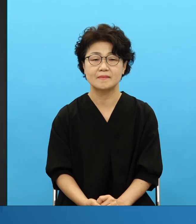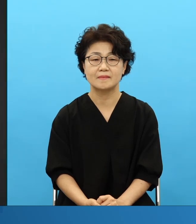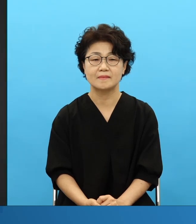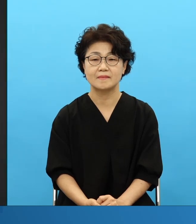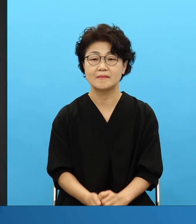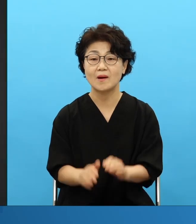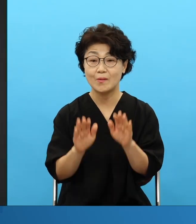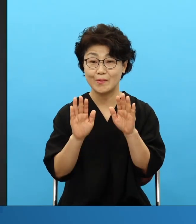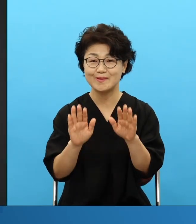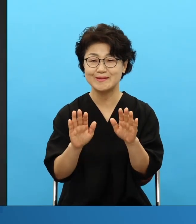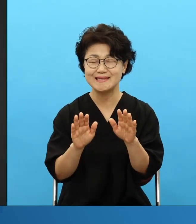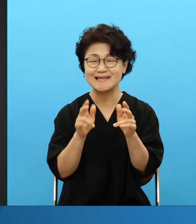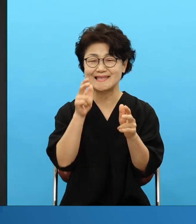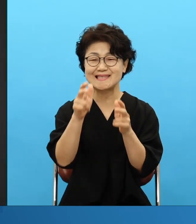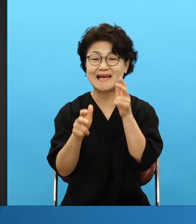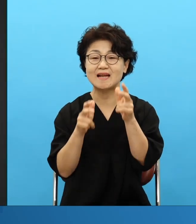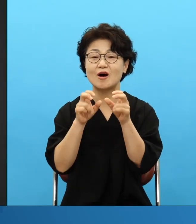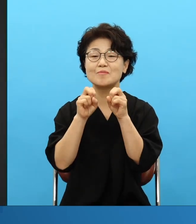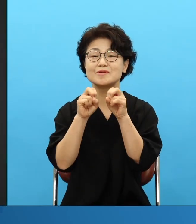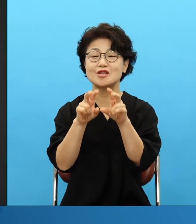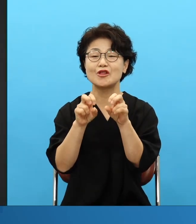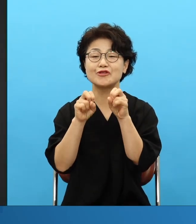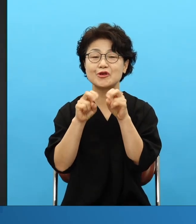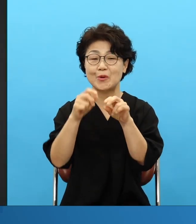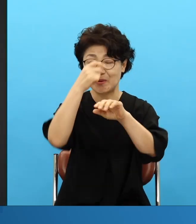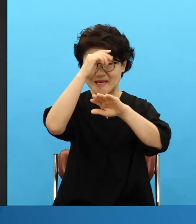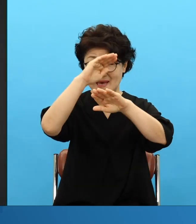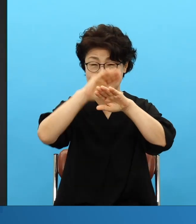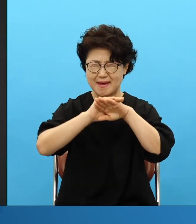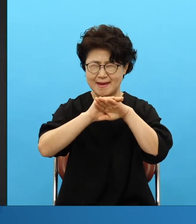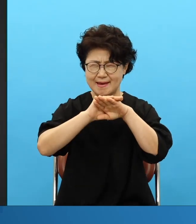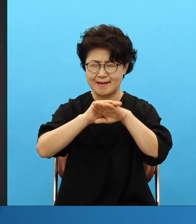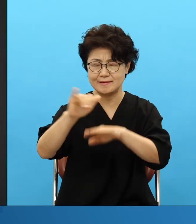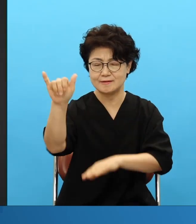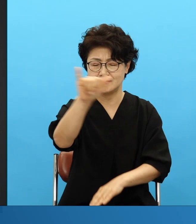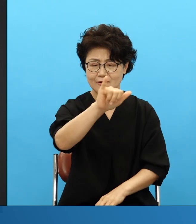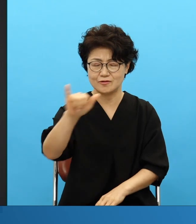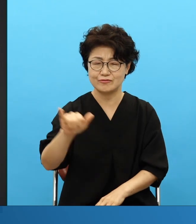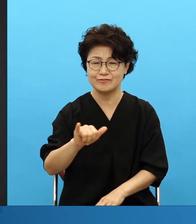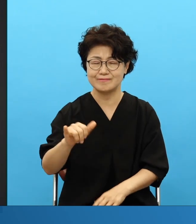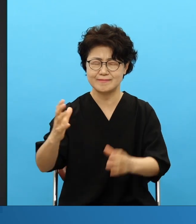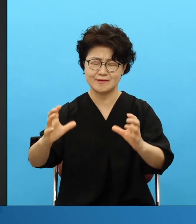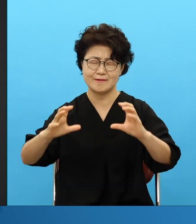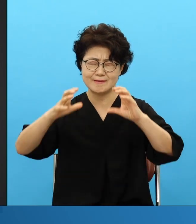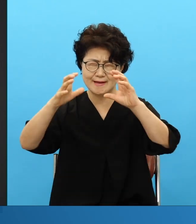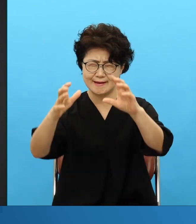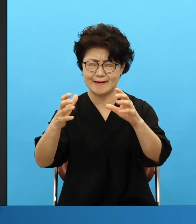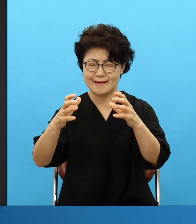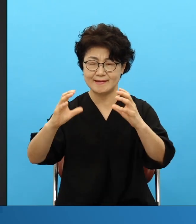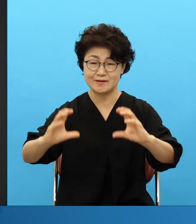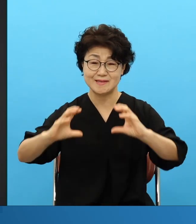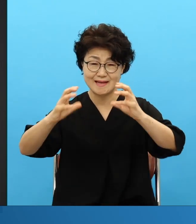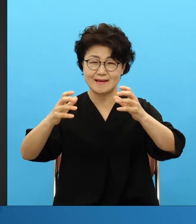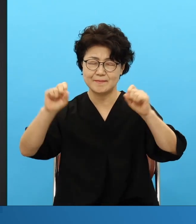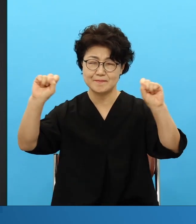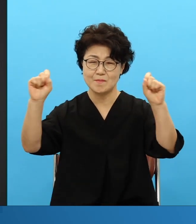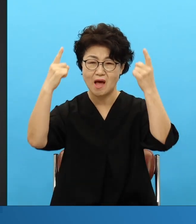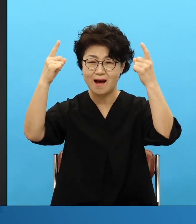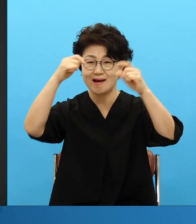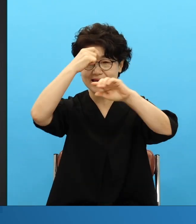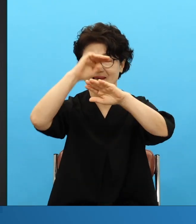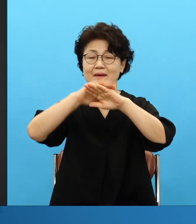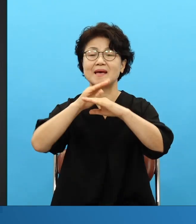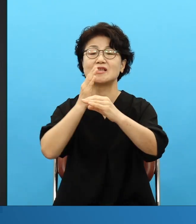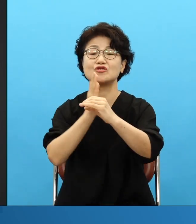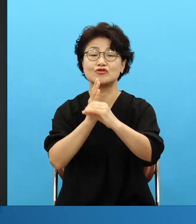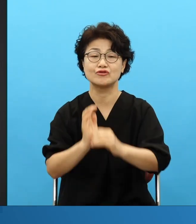금일 산업선교 예배는 전국과 전 세계에 동시 생중계 중입니다.